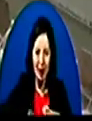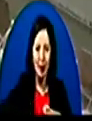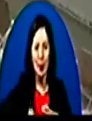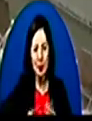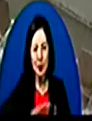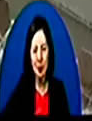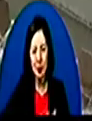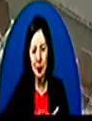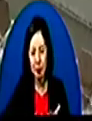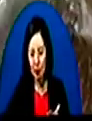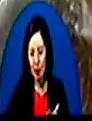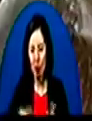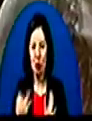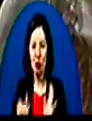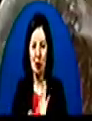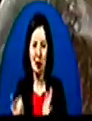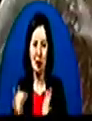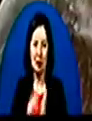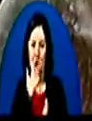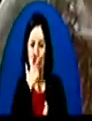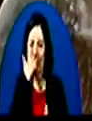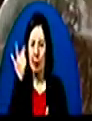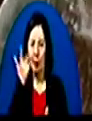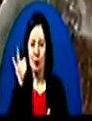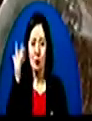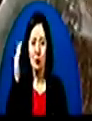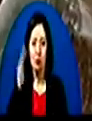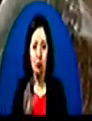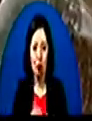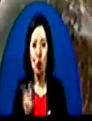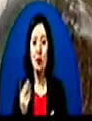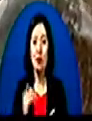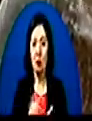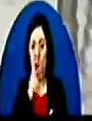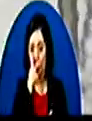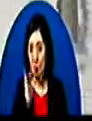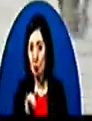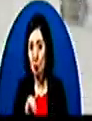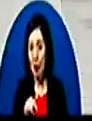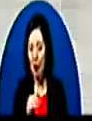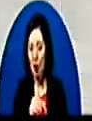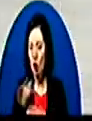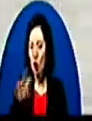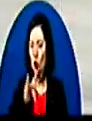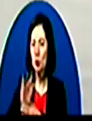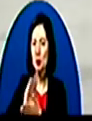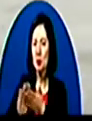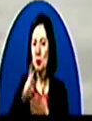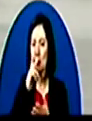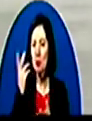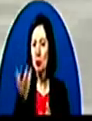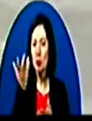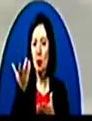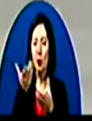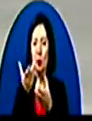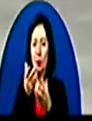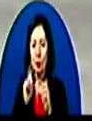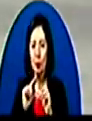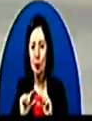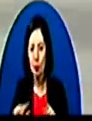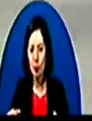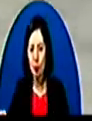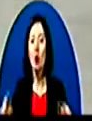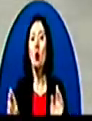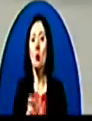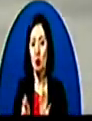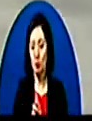хэмжээс 7 дахин их үнэртдэг байсныг 2 дахин болгож бууруулсан байна. Цаашид төв цэвэрлэх байгууламжаас ялгарч байгаа үнрийг бууруулах боломж байгаа гэдгийг